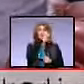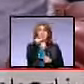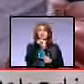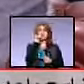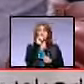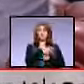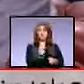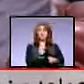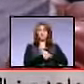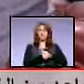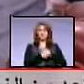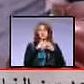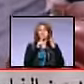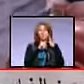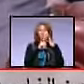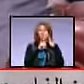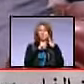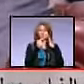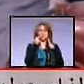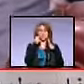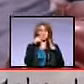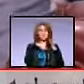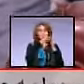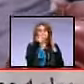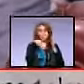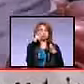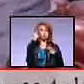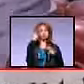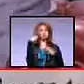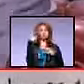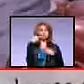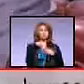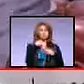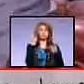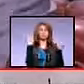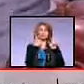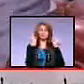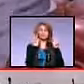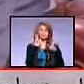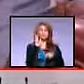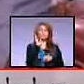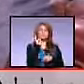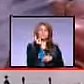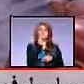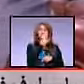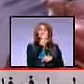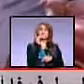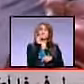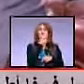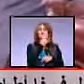البسطاء، بالمهمشين. وبعدين وانا قاعد بتفرج على التلفزيون لقيت فيلم قدامي، فيلم جميل